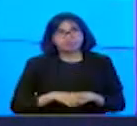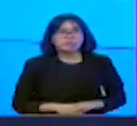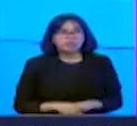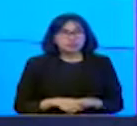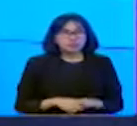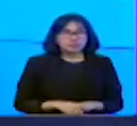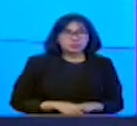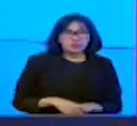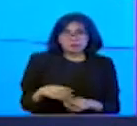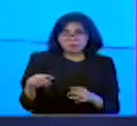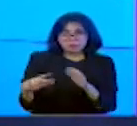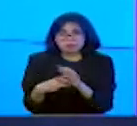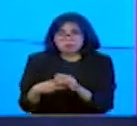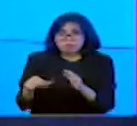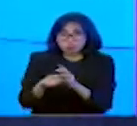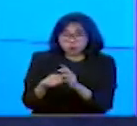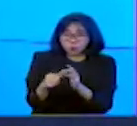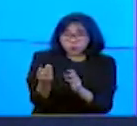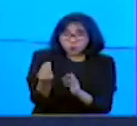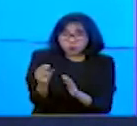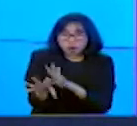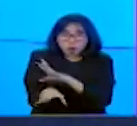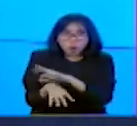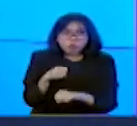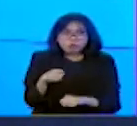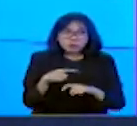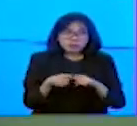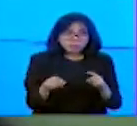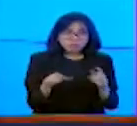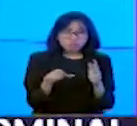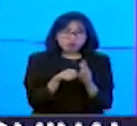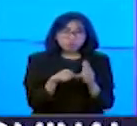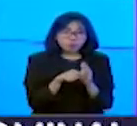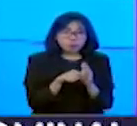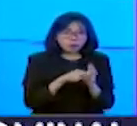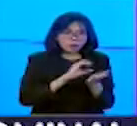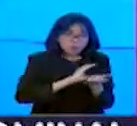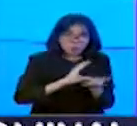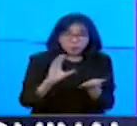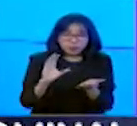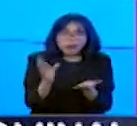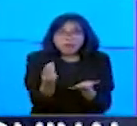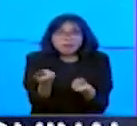Diduga karena dikorupsi, bantuan sosial yang diterima masyarakat justru tak setara dengan nominal yang seharusnya.